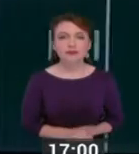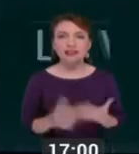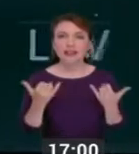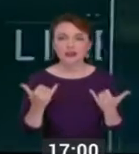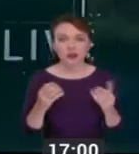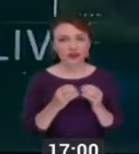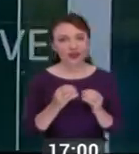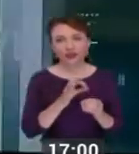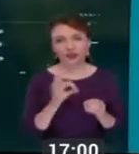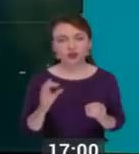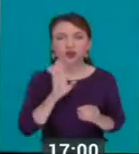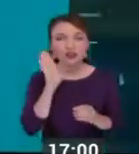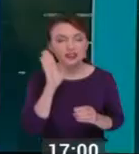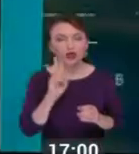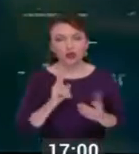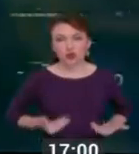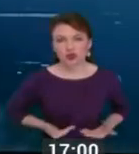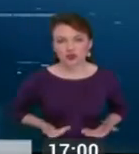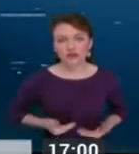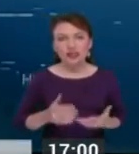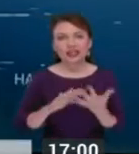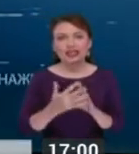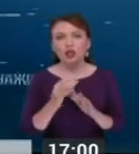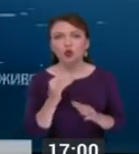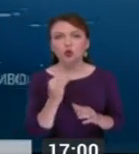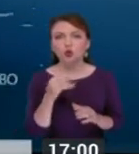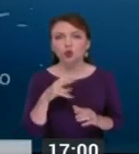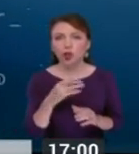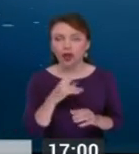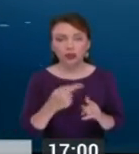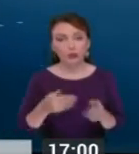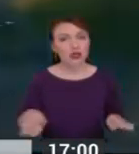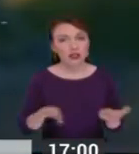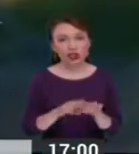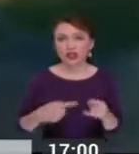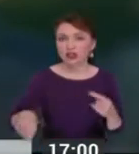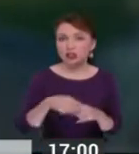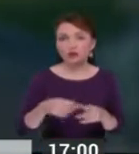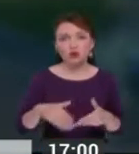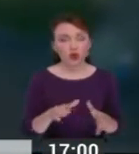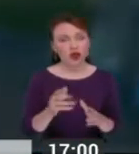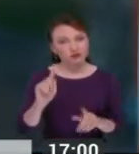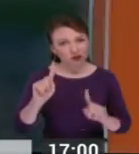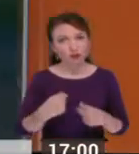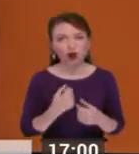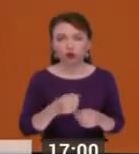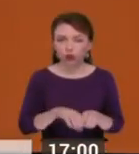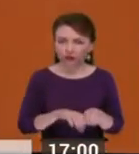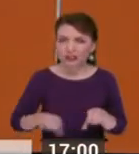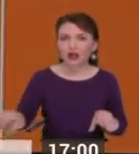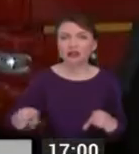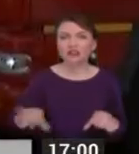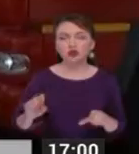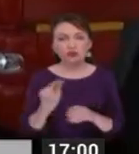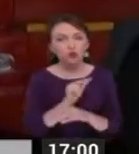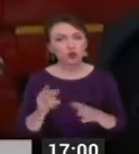Сьогодні о 10 ранку жителі села Жуляни перекрили кільцеву дорогу. Люди вимагають провести каналізацію, відремонтувати дороги та дитячий